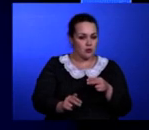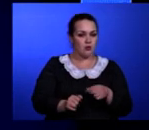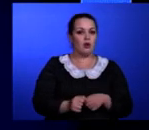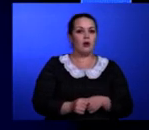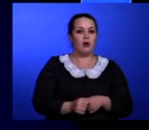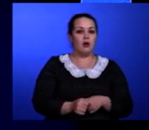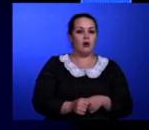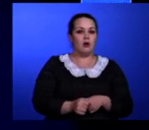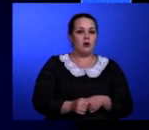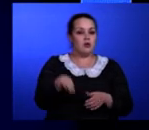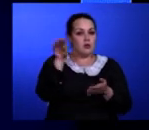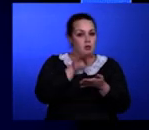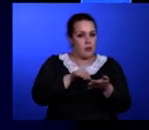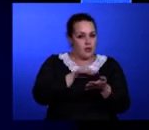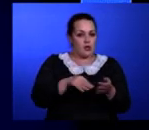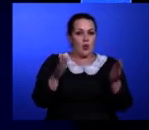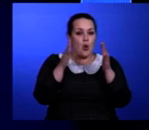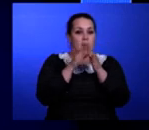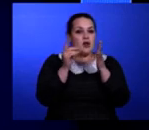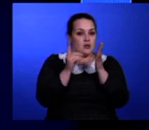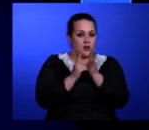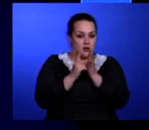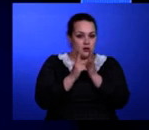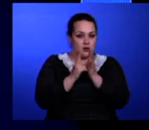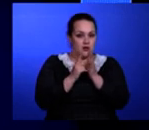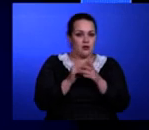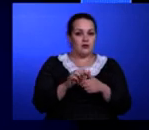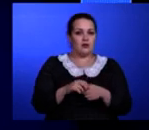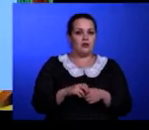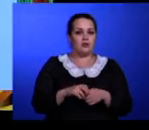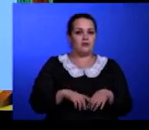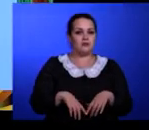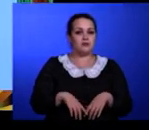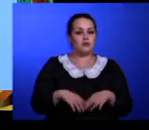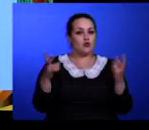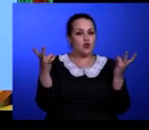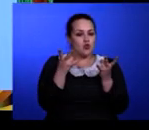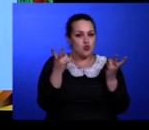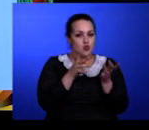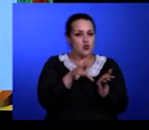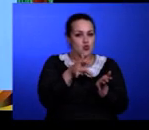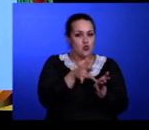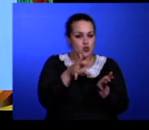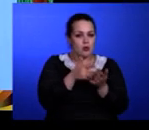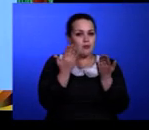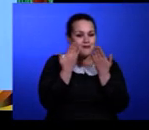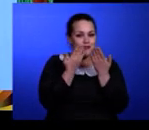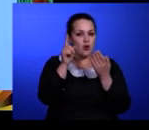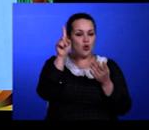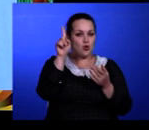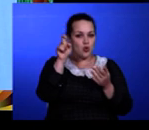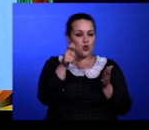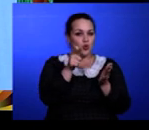вам предлагаю записать домашнее задание вам необходимо прочитать странице 173